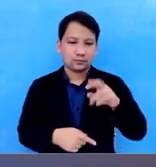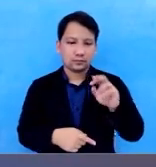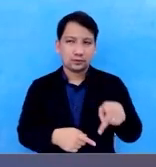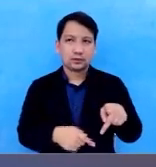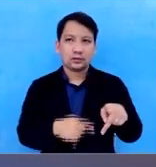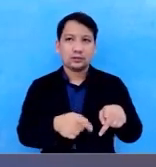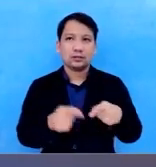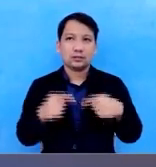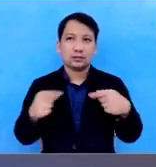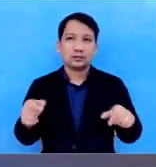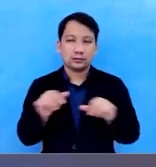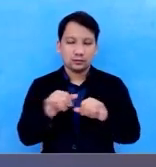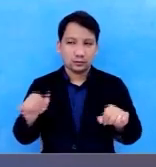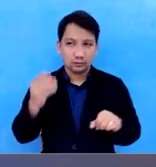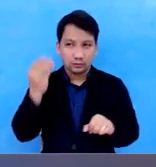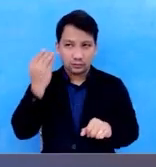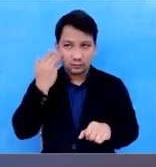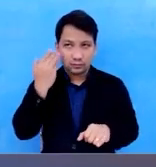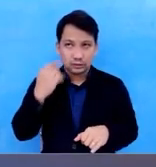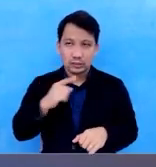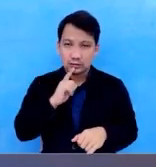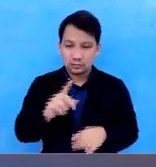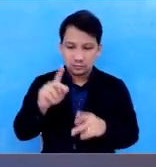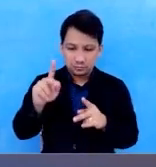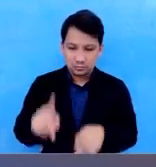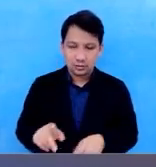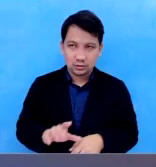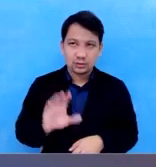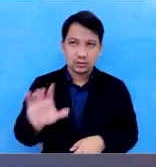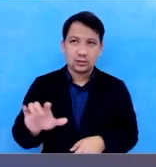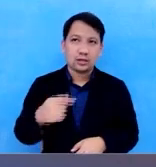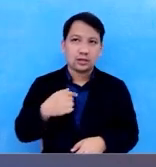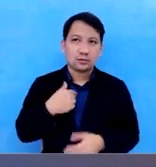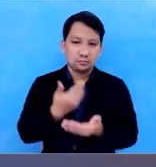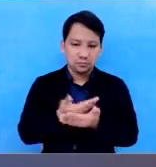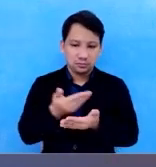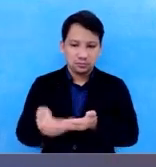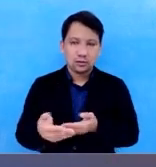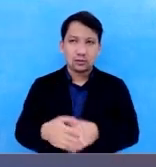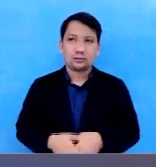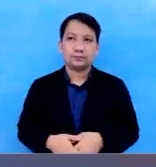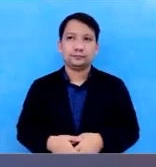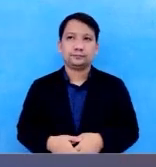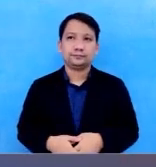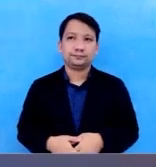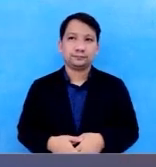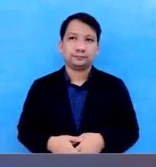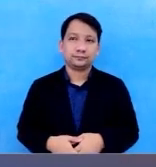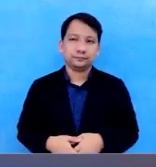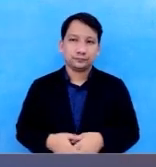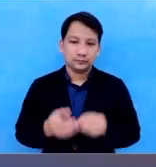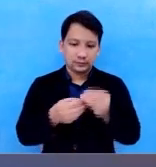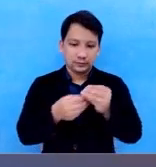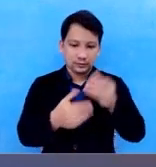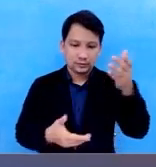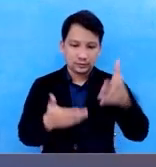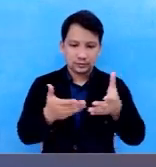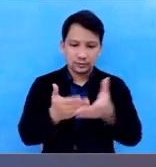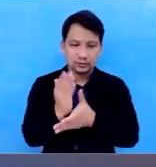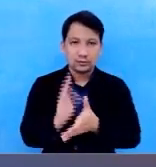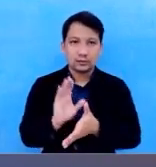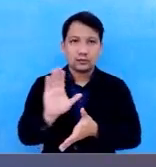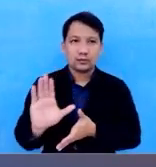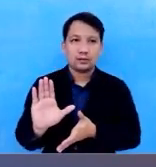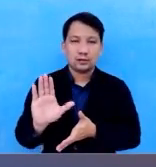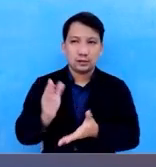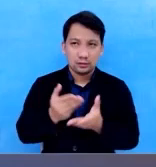At the same time, may niloko po kayong tao sa pagbili. Ito po, babalang kasi kayong mga karapatan ninyo. No? Kayo po ay may